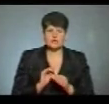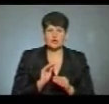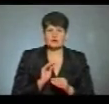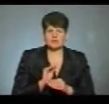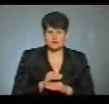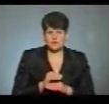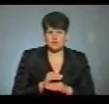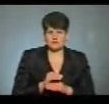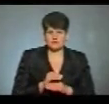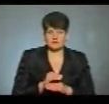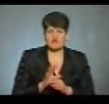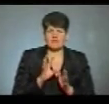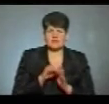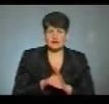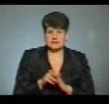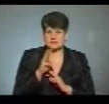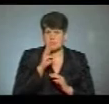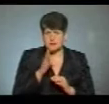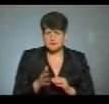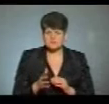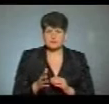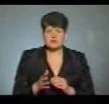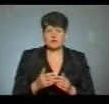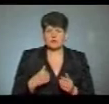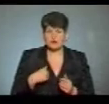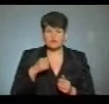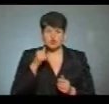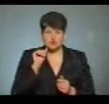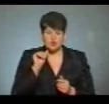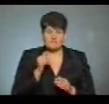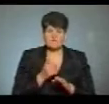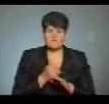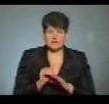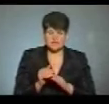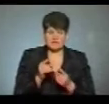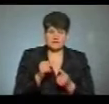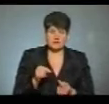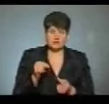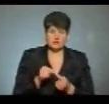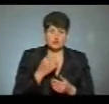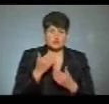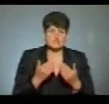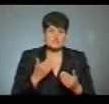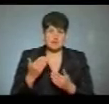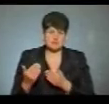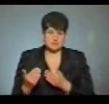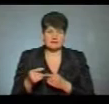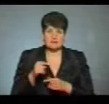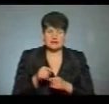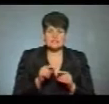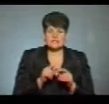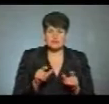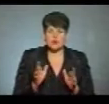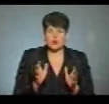додаткових окладах заробітної плати. Тобто ми вчора виділили відповідно до запитів тих закладів